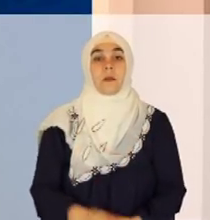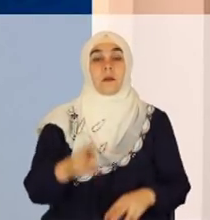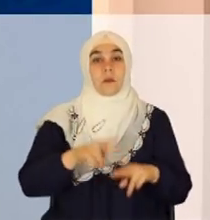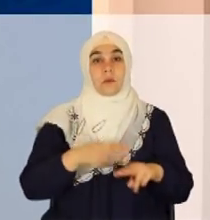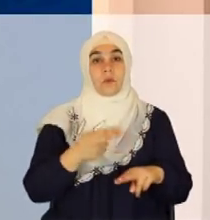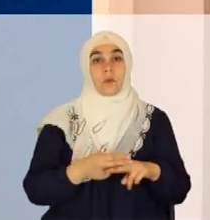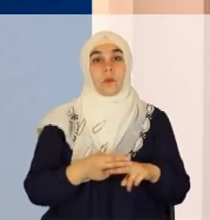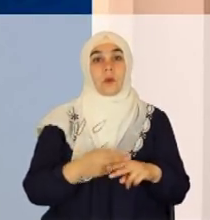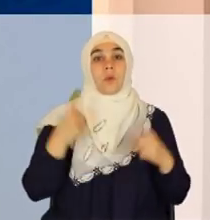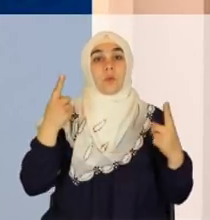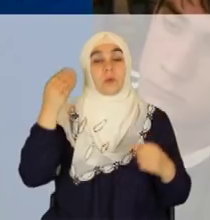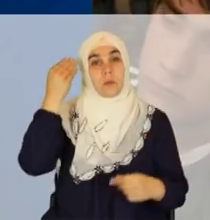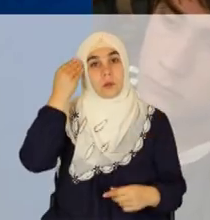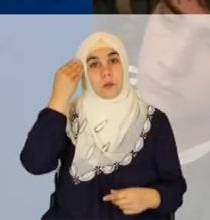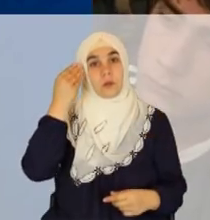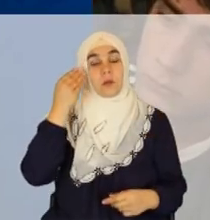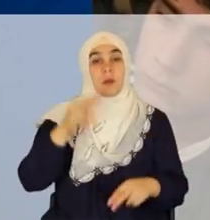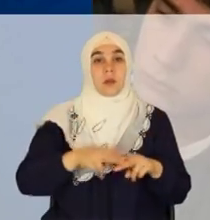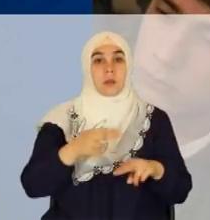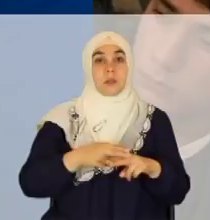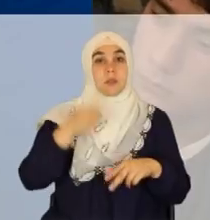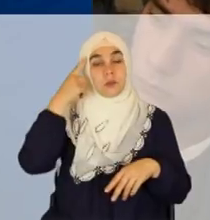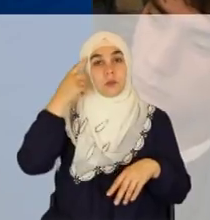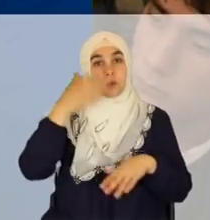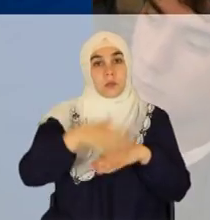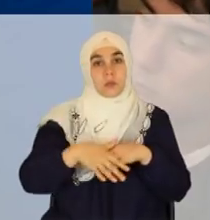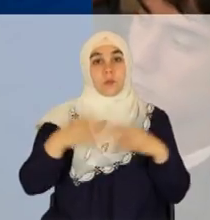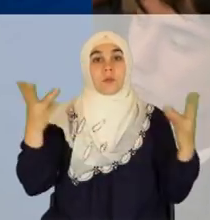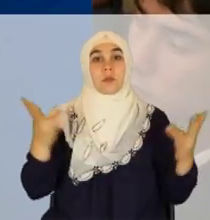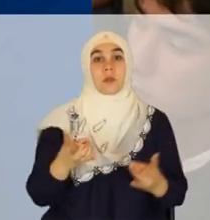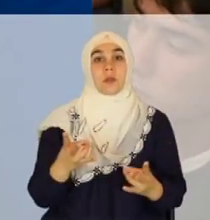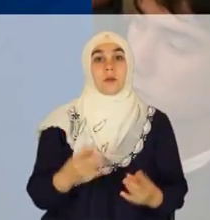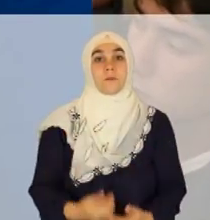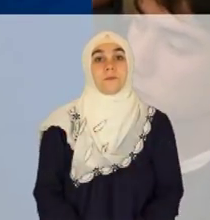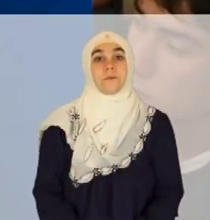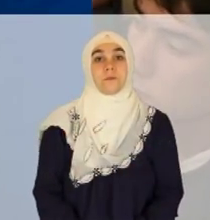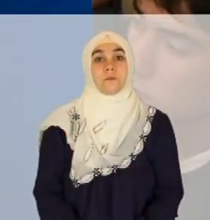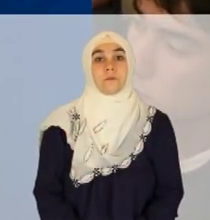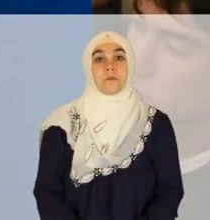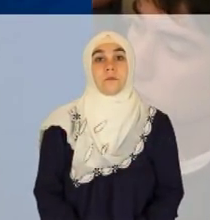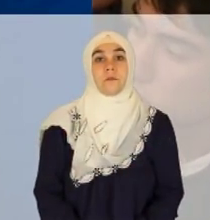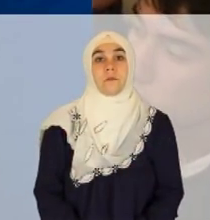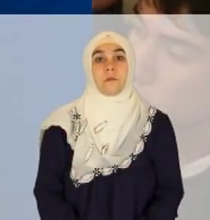Bu bir ulug' maqom. Uni anglashimiz kerak.